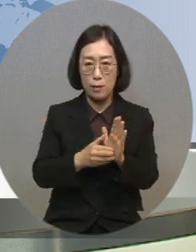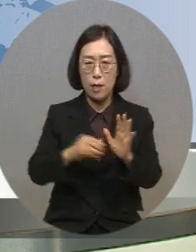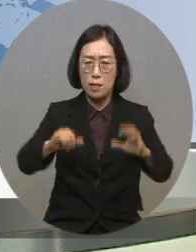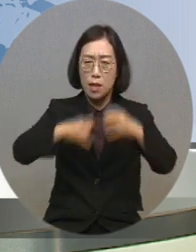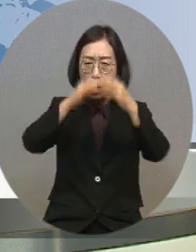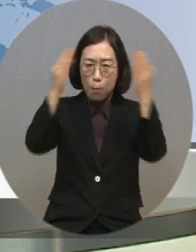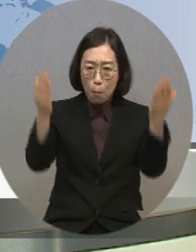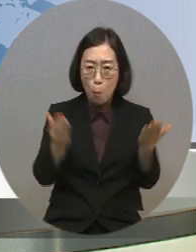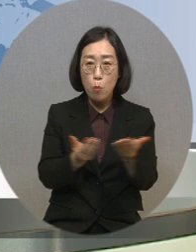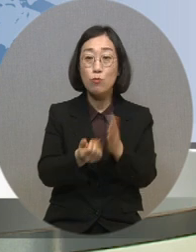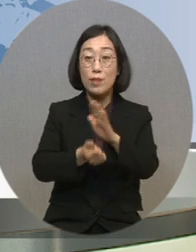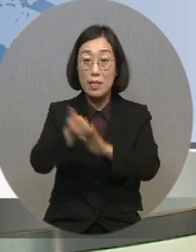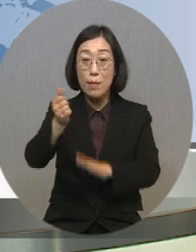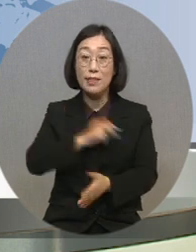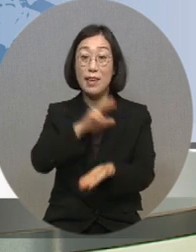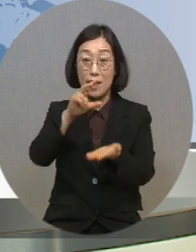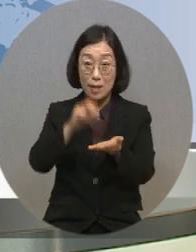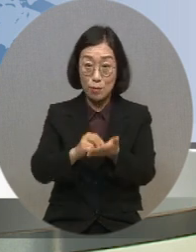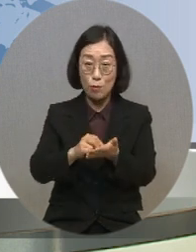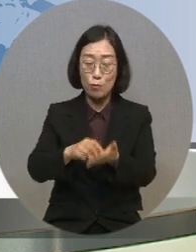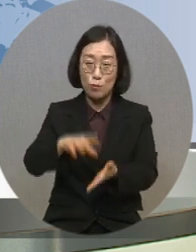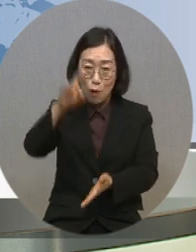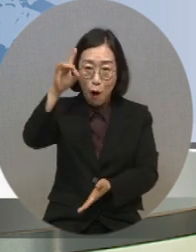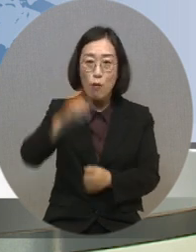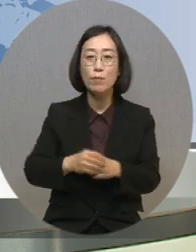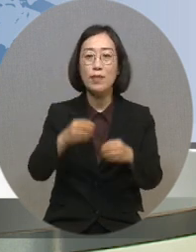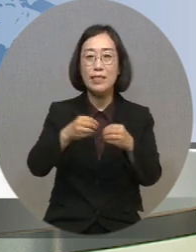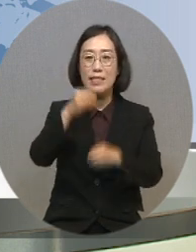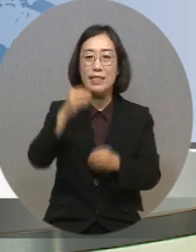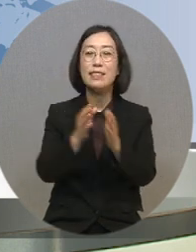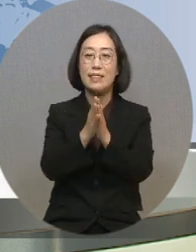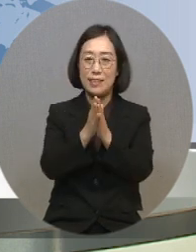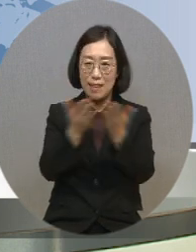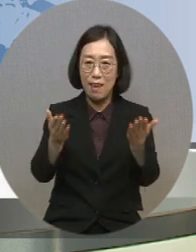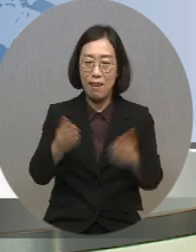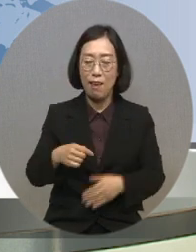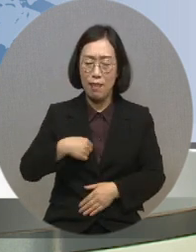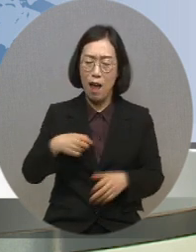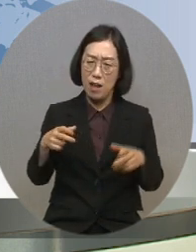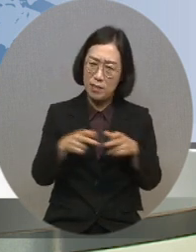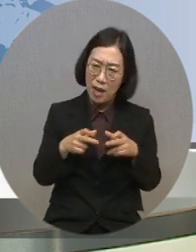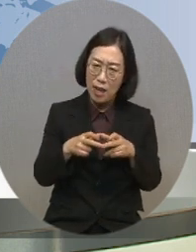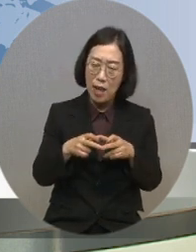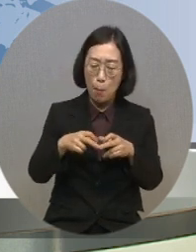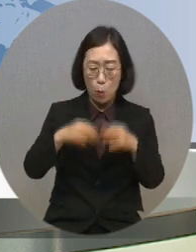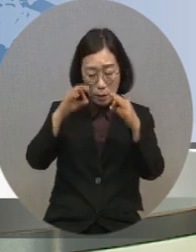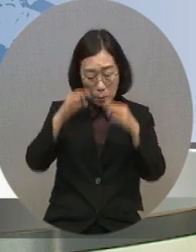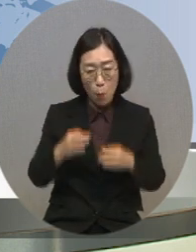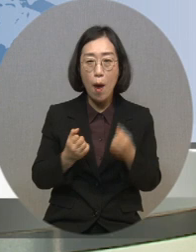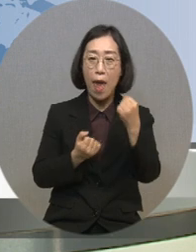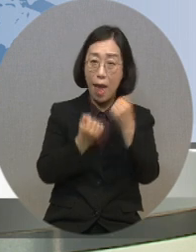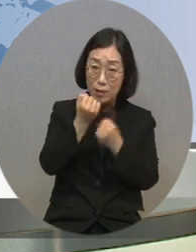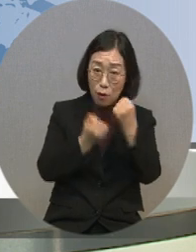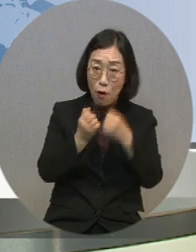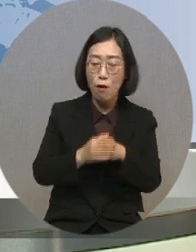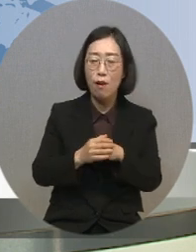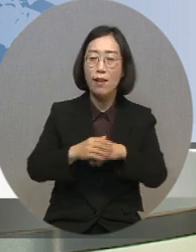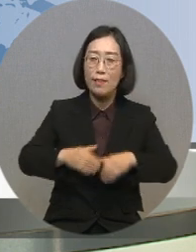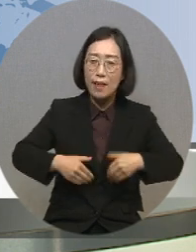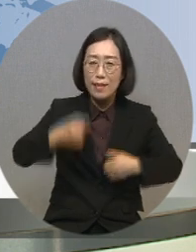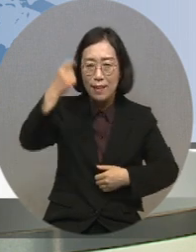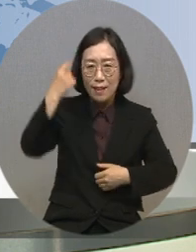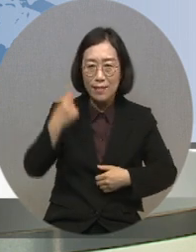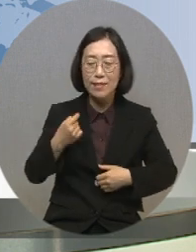희망이라는 주제를 담은 최유진 시인의 첫 시집인데요. 장애를 자신만의 철학으로 풀어 따뜻한 위로와 공감의